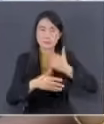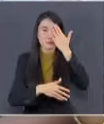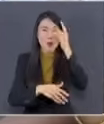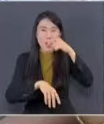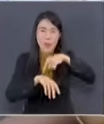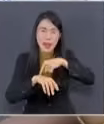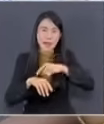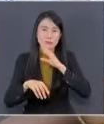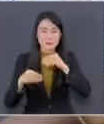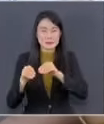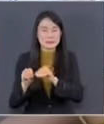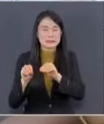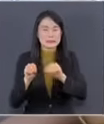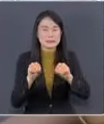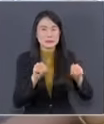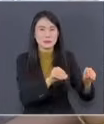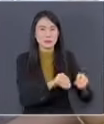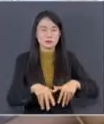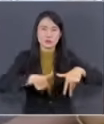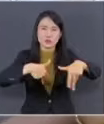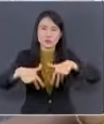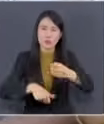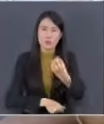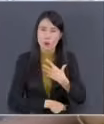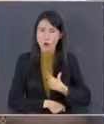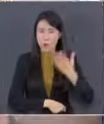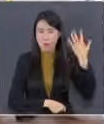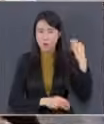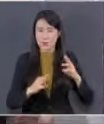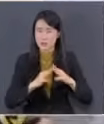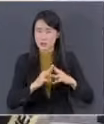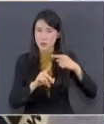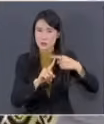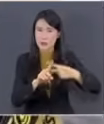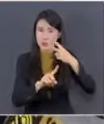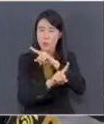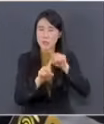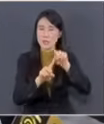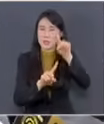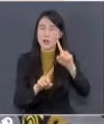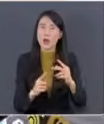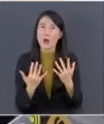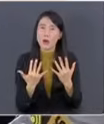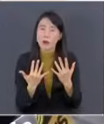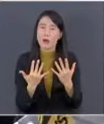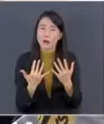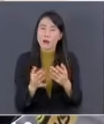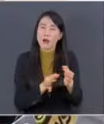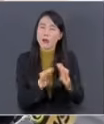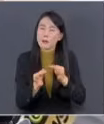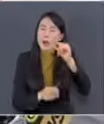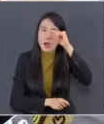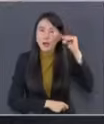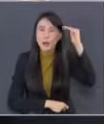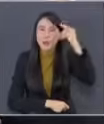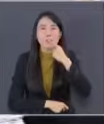าหากต้องเลื่อนออกไปเนี่ยพี่น้องประชาชนบางส่วนก็บอกว่าอ้าวในสัญญาว่าจะให้1กุมภาพันธ์ไงฉันก็รออยู ่ แล้วจะอธิบายท่านนายกยังไงล่ะ